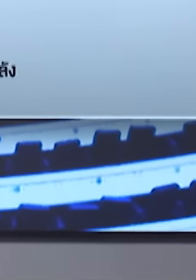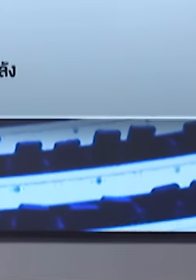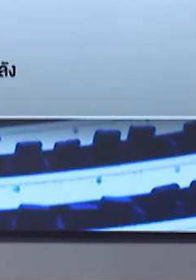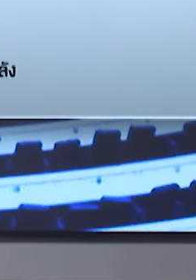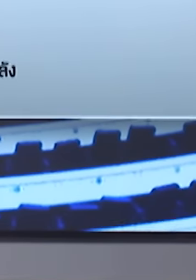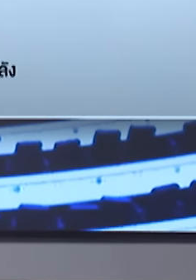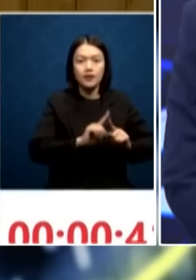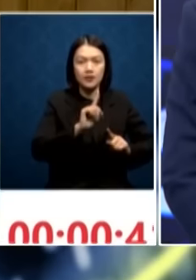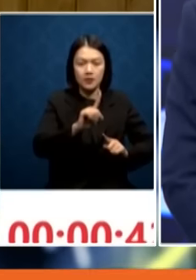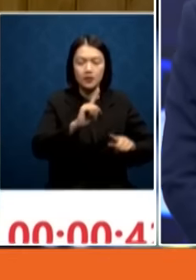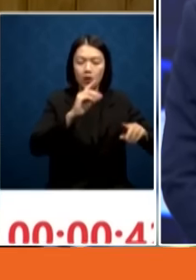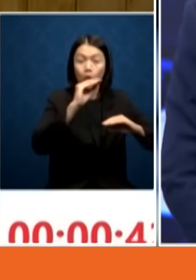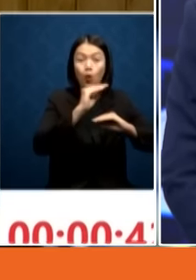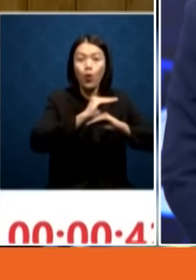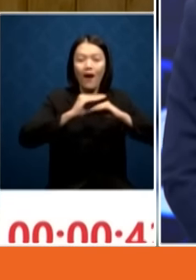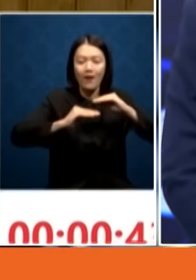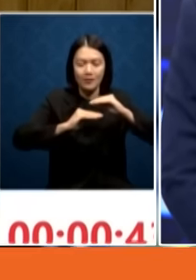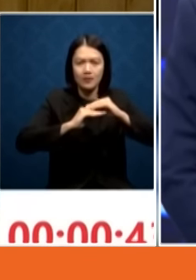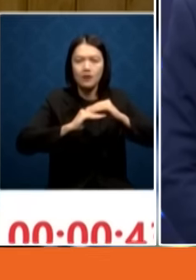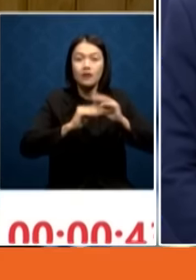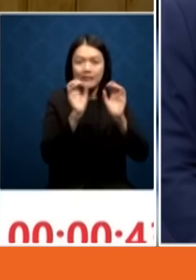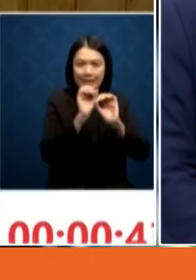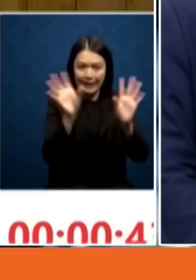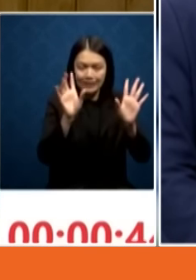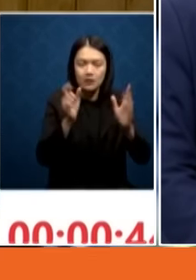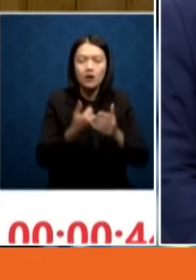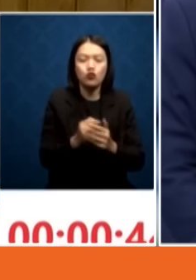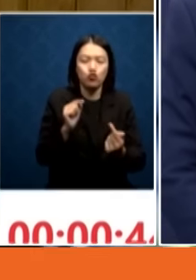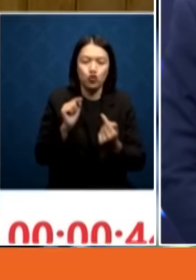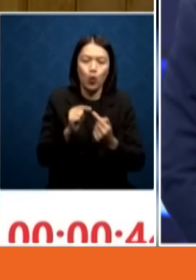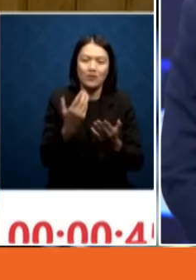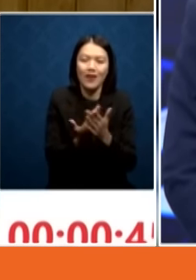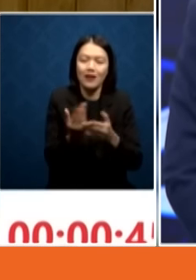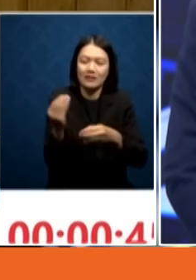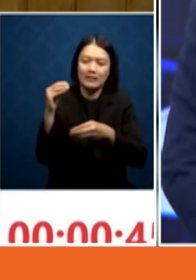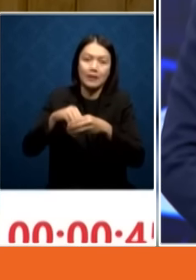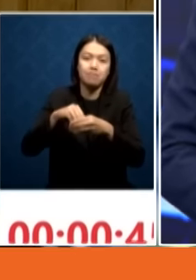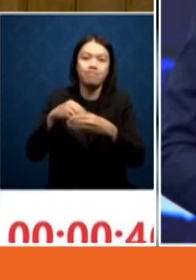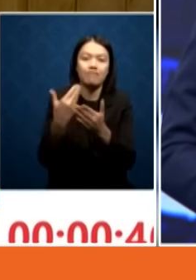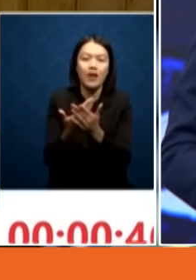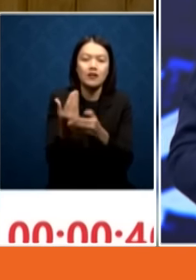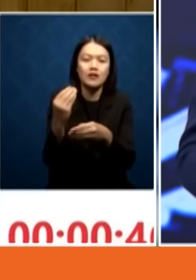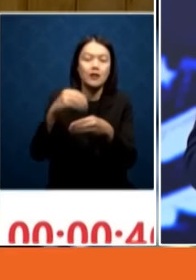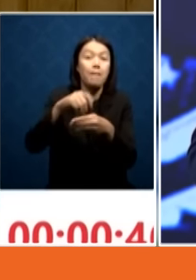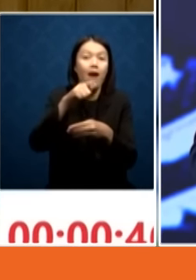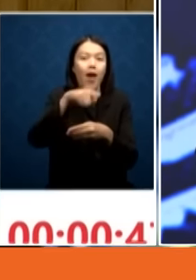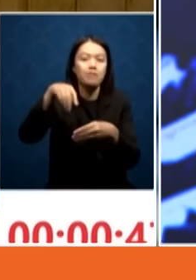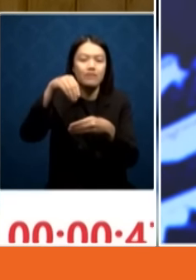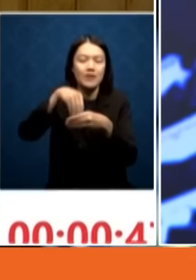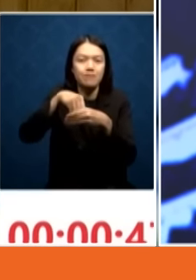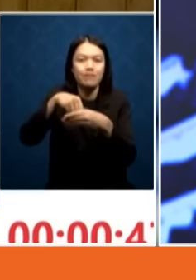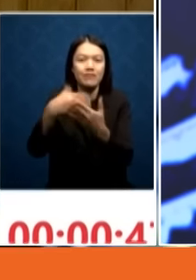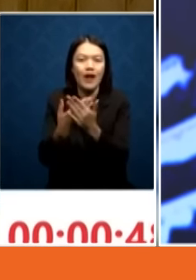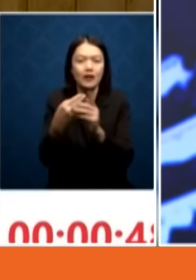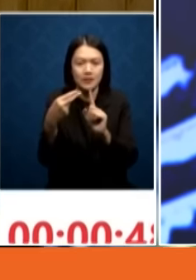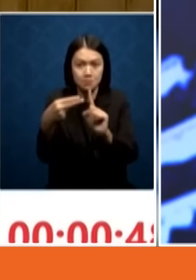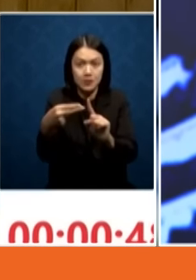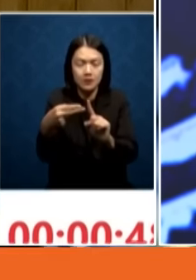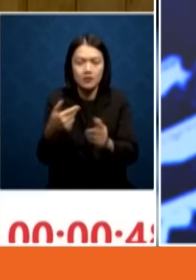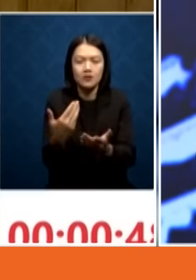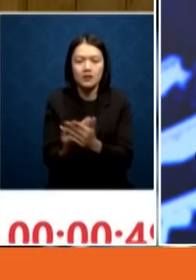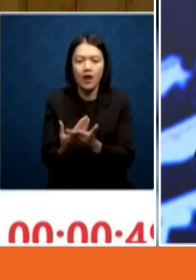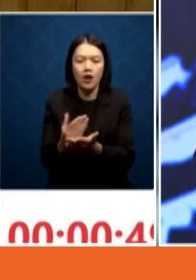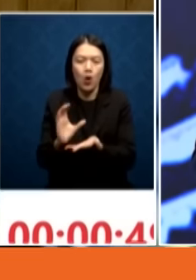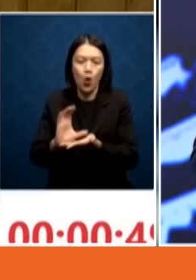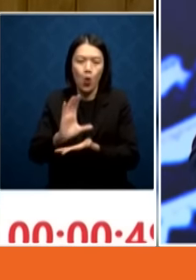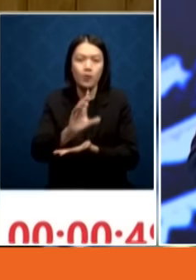ออกไปด้วยนะใช่ครับึงเงินจากรัฐบาลเข้ามาครึ่งนึงอันเนี้ยยังไงก็ต้องใช้แล้วมันจะต้องหมุนแต่ลักษณะเช่นนี้แล้วท่านได้ยก